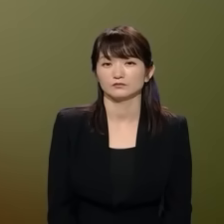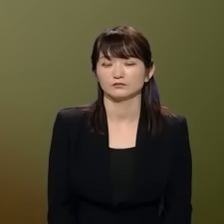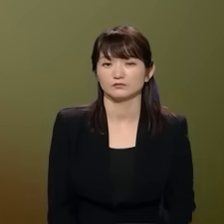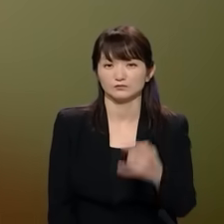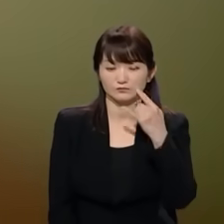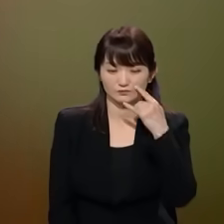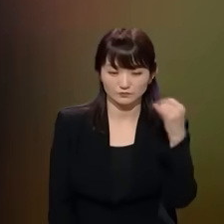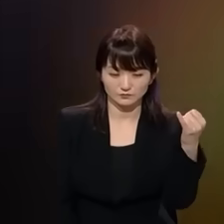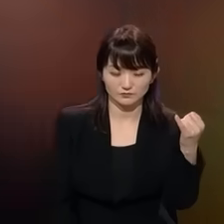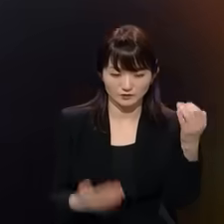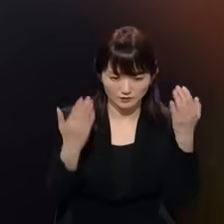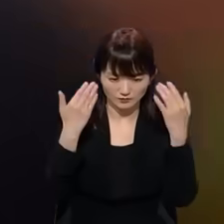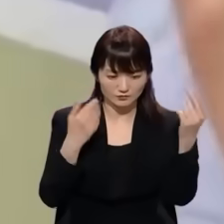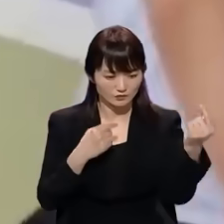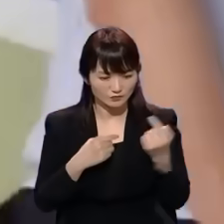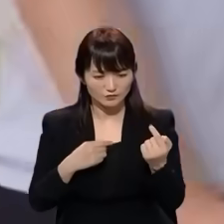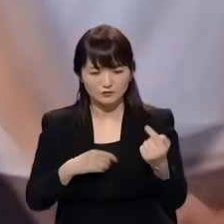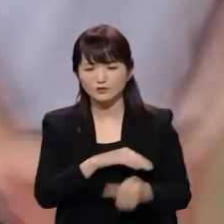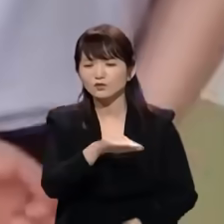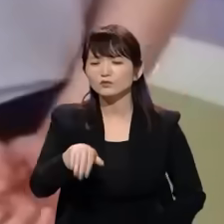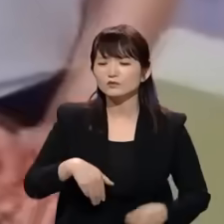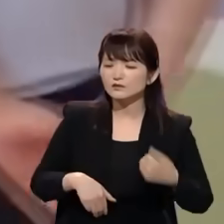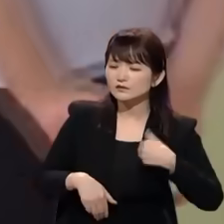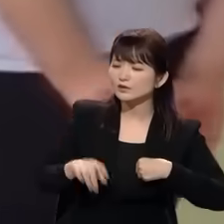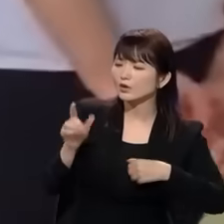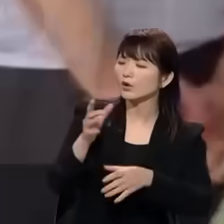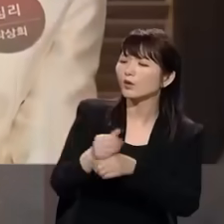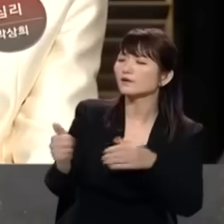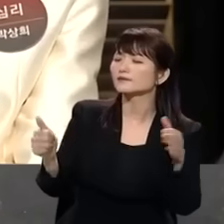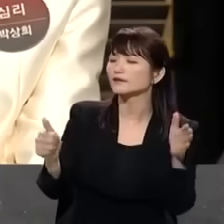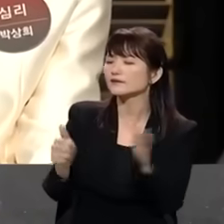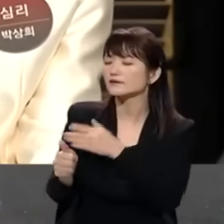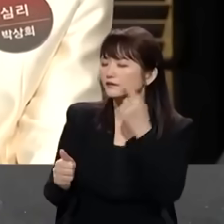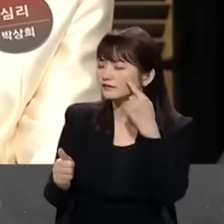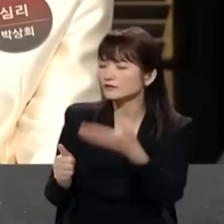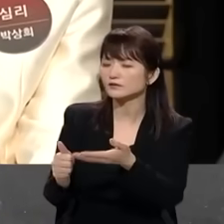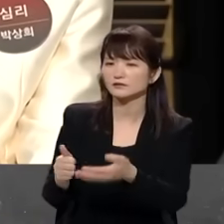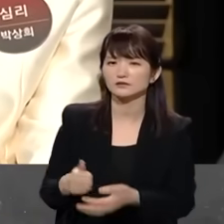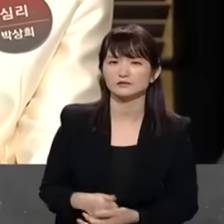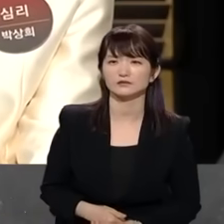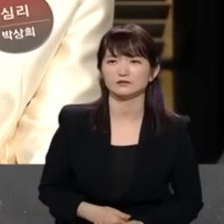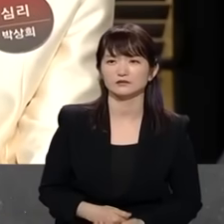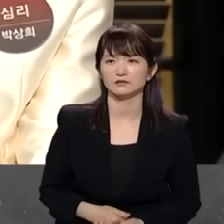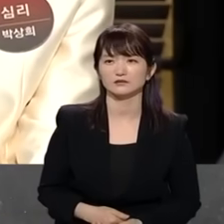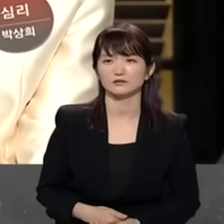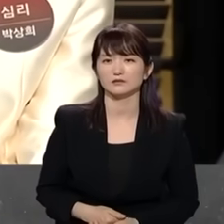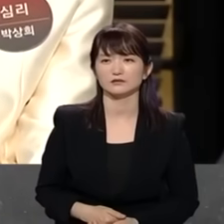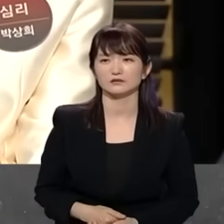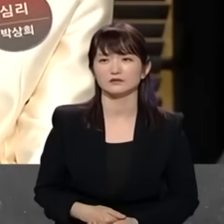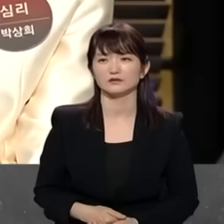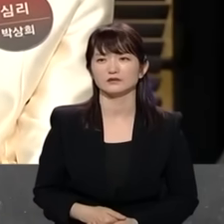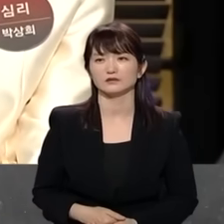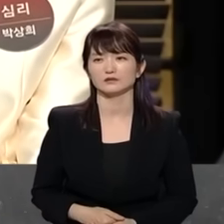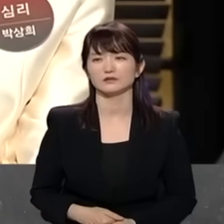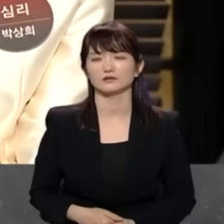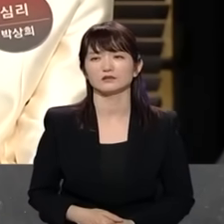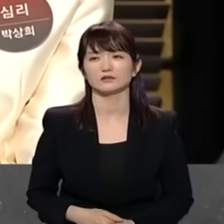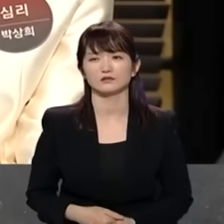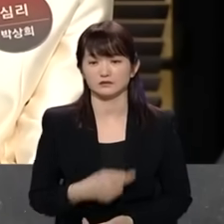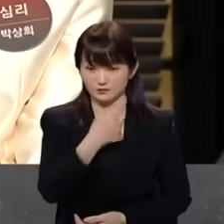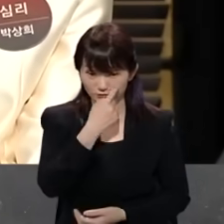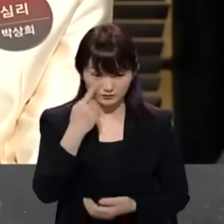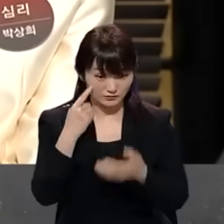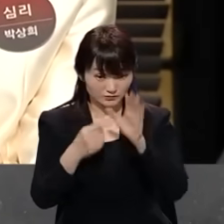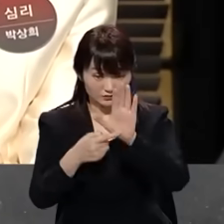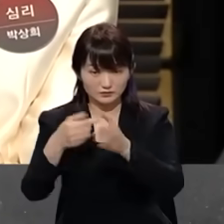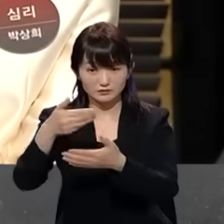학부모가 학교에 올 때마다 우리 아이가 언제 때렸다고 그래요? 막 뭐 이렇게 막 따지니까 선생님들이 증거를